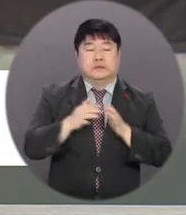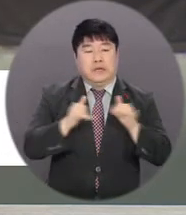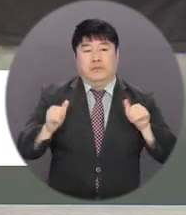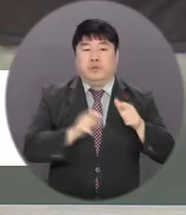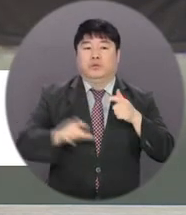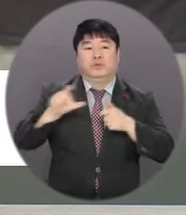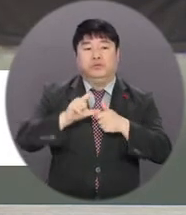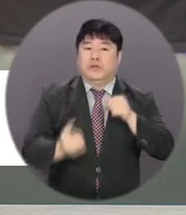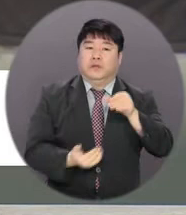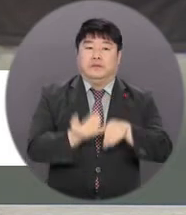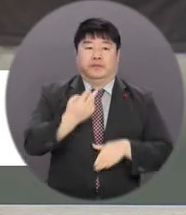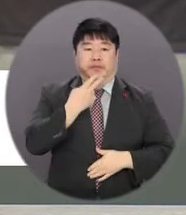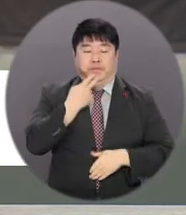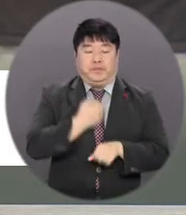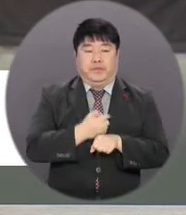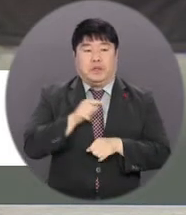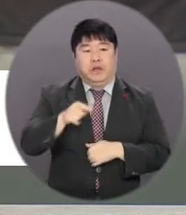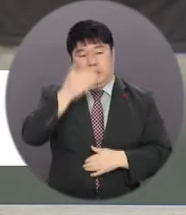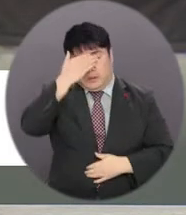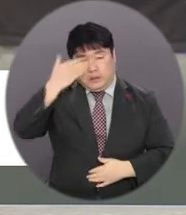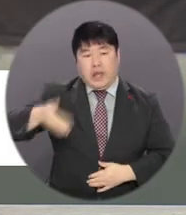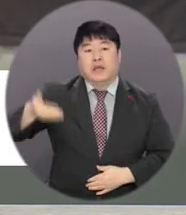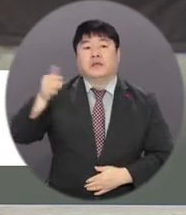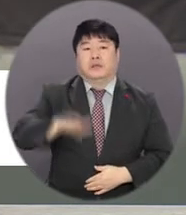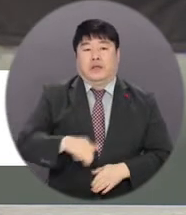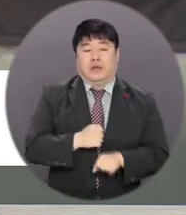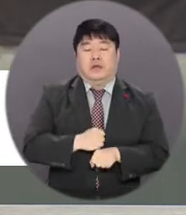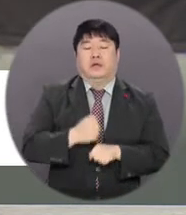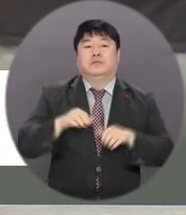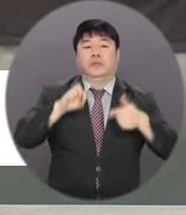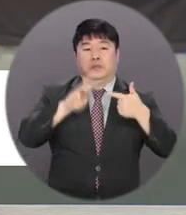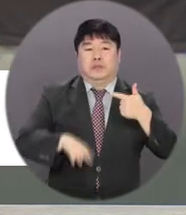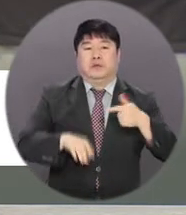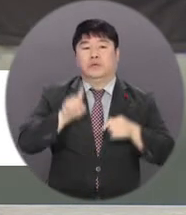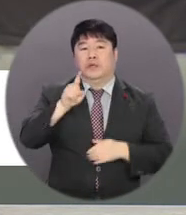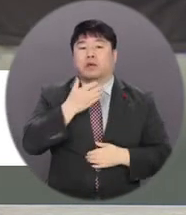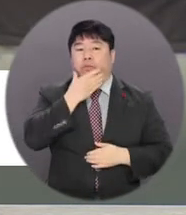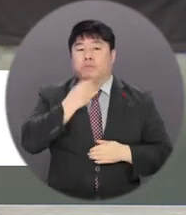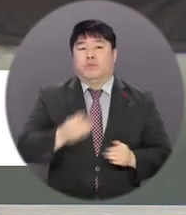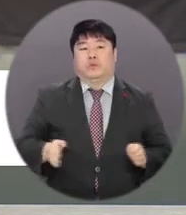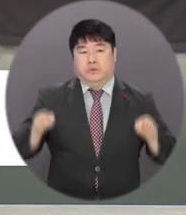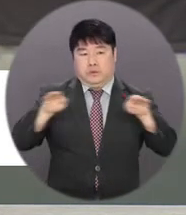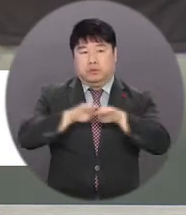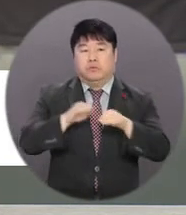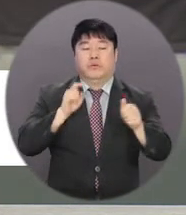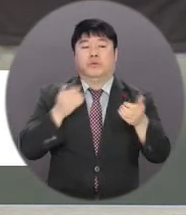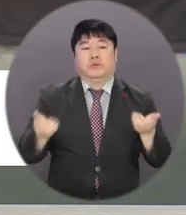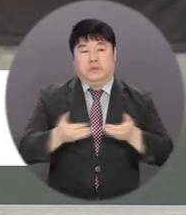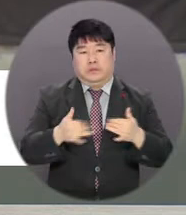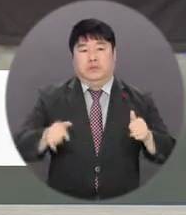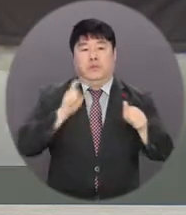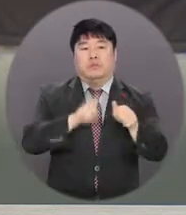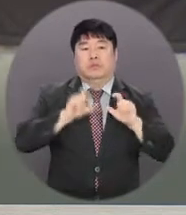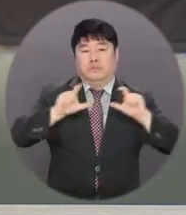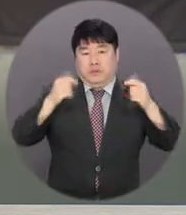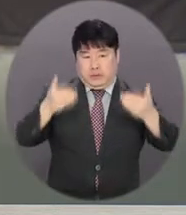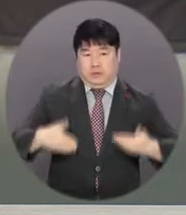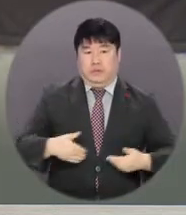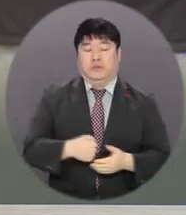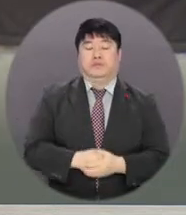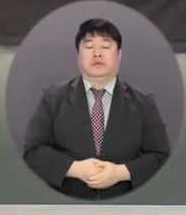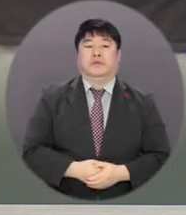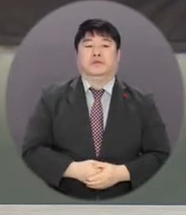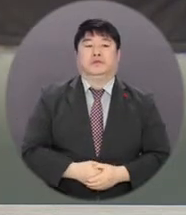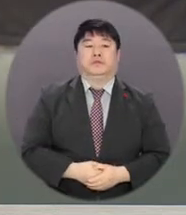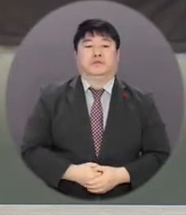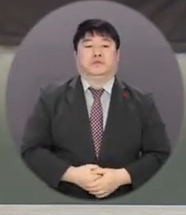나오지 않았습니다. 이건 다행인데요. 하지만 나주의 한 복지시설에서 종사자가 확진 판정을 받았습니다. 우종훈